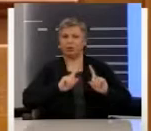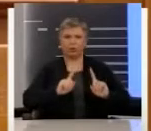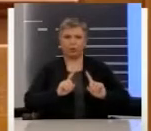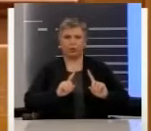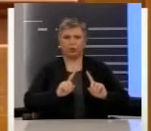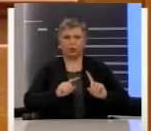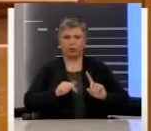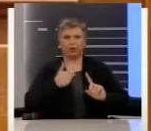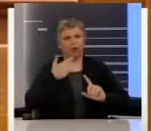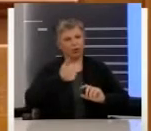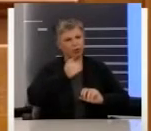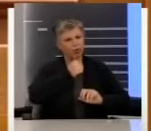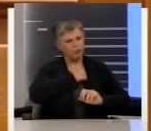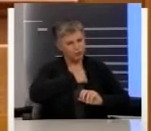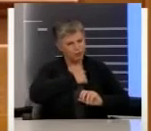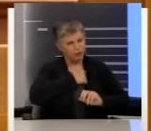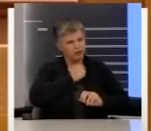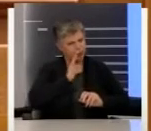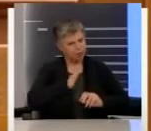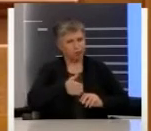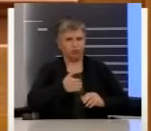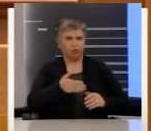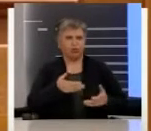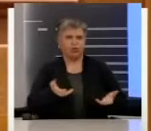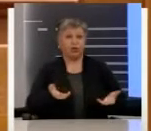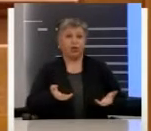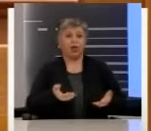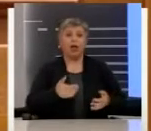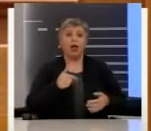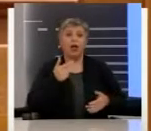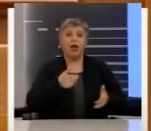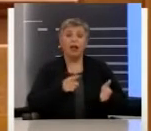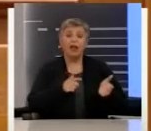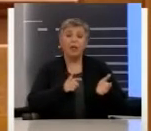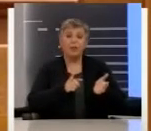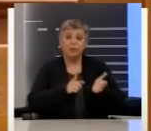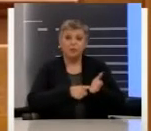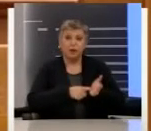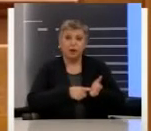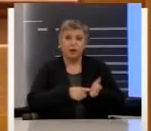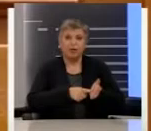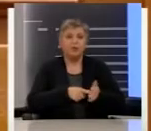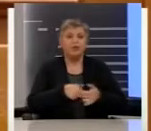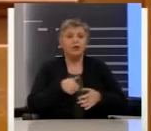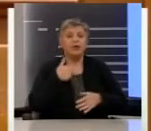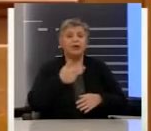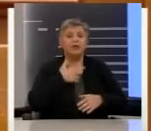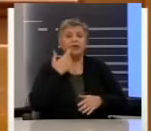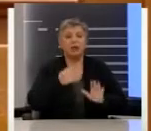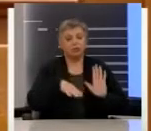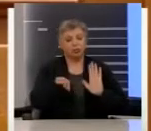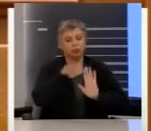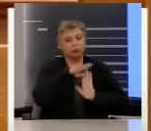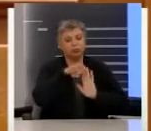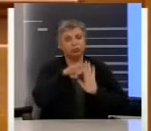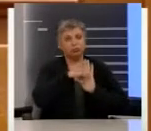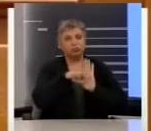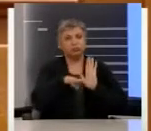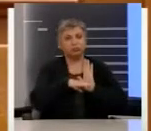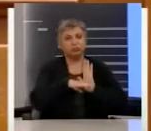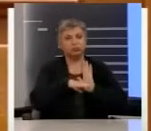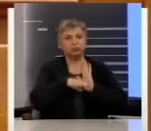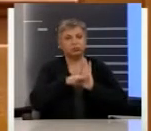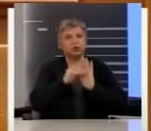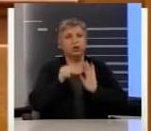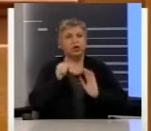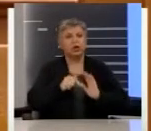αυτό πρέπει να τίθεται με όλους τους καθαρούς όρους ισοτιμίας.